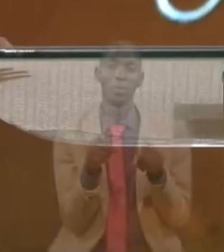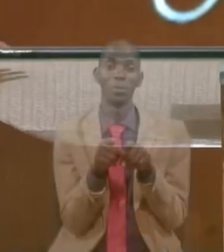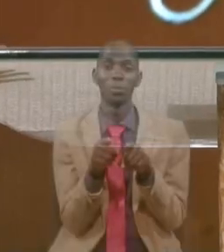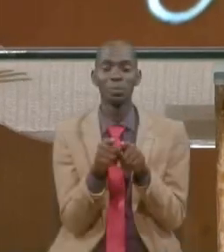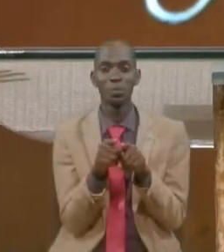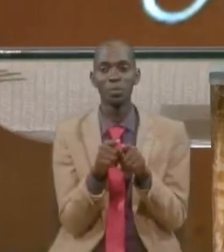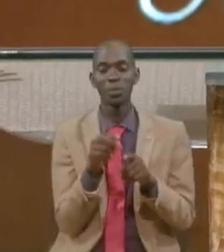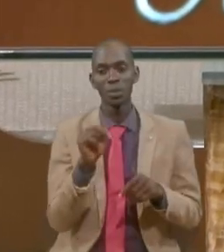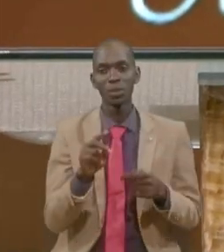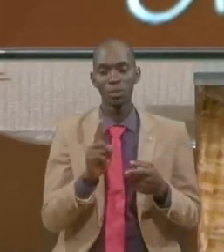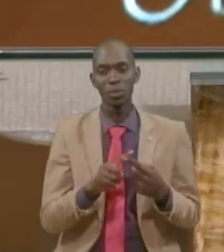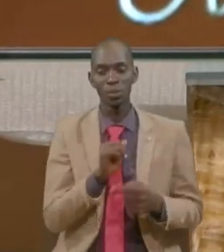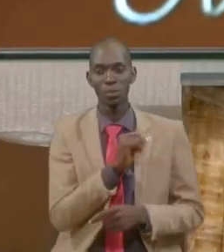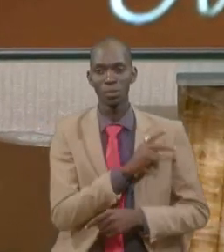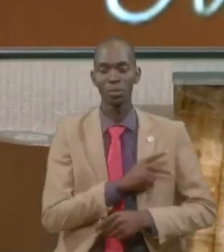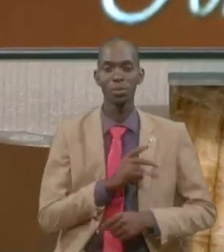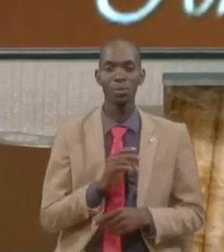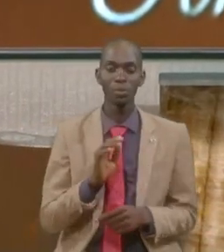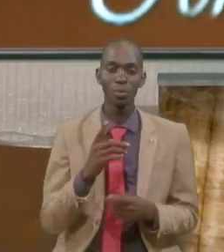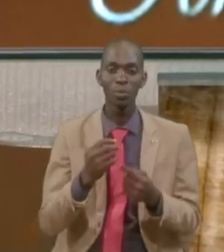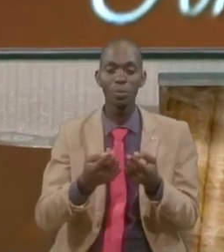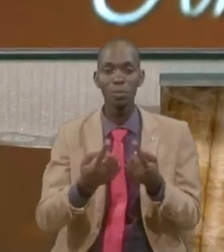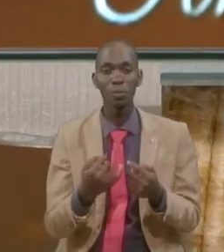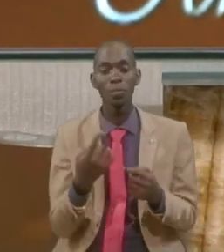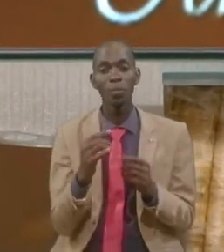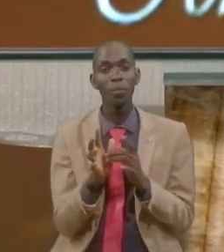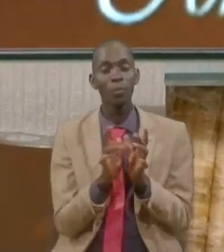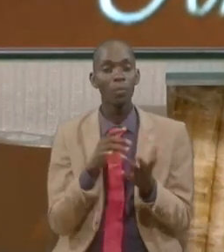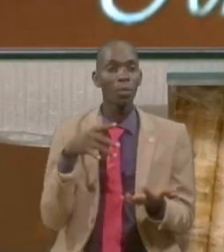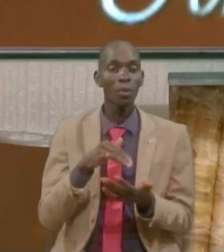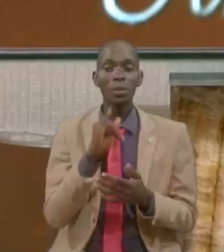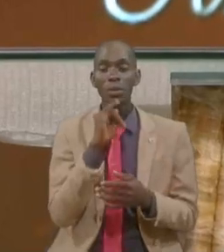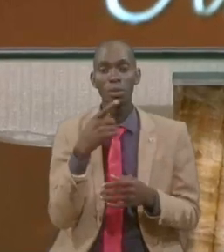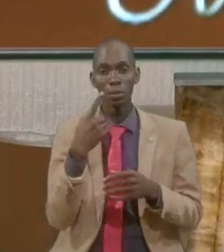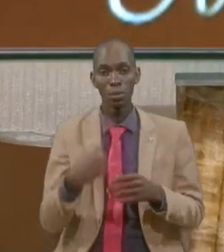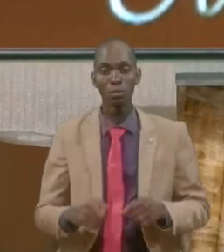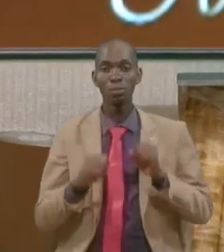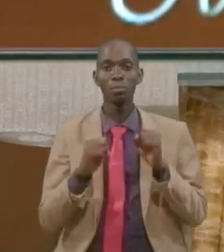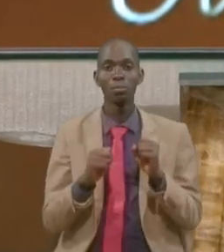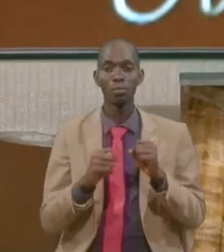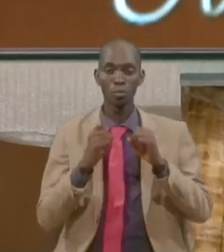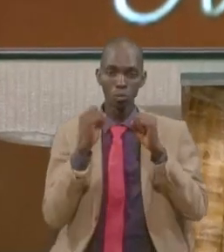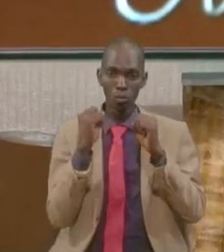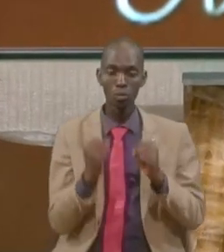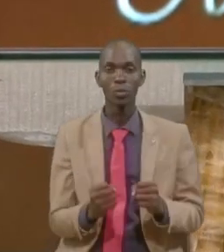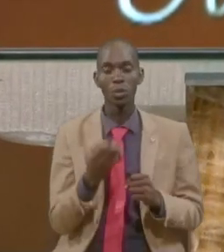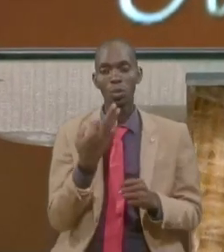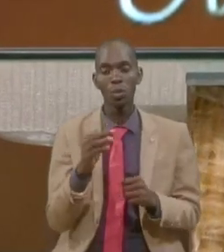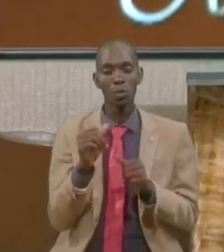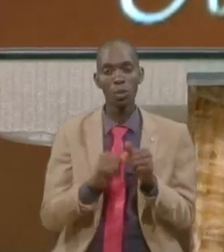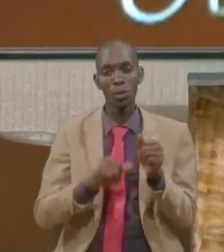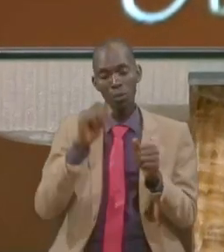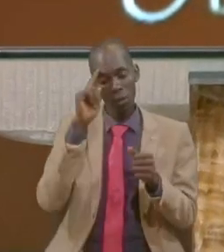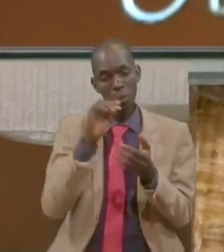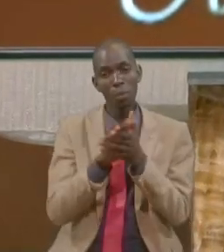aussi, vous devez apprécier votre venue. L'étude biblique est l'épine dorsale du